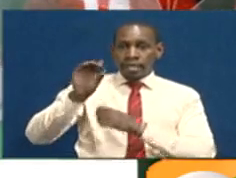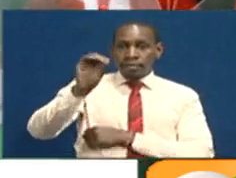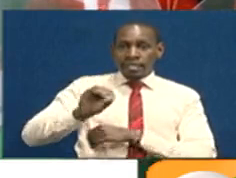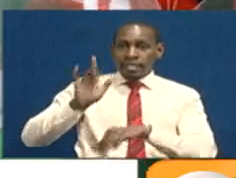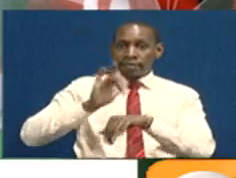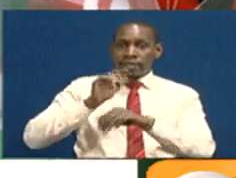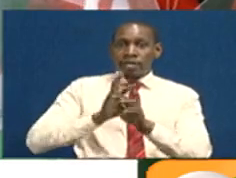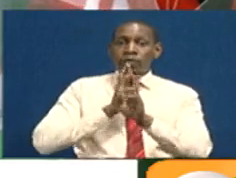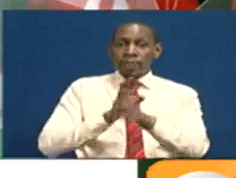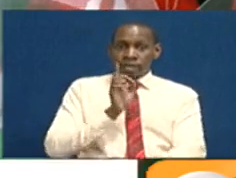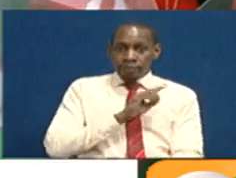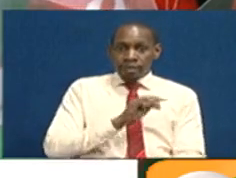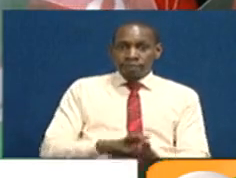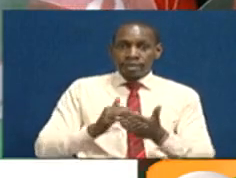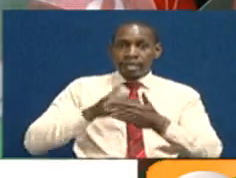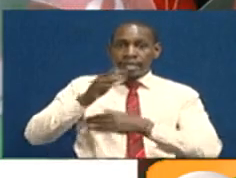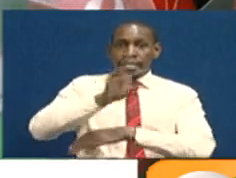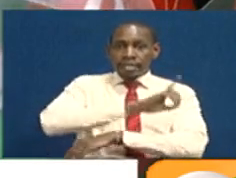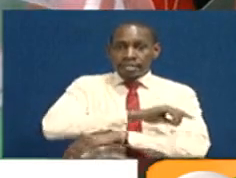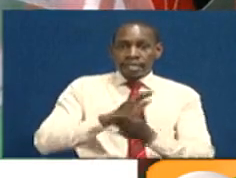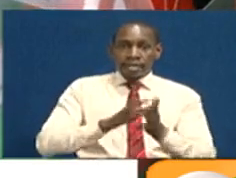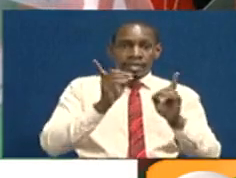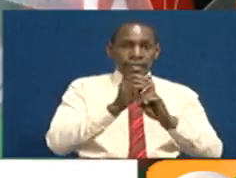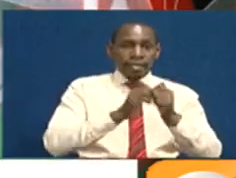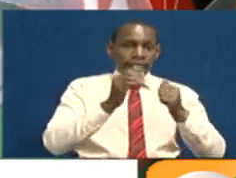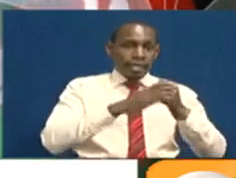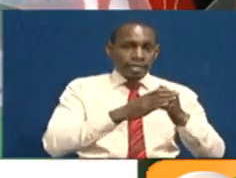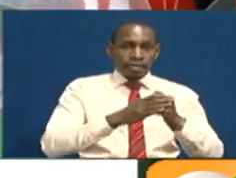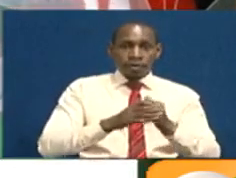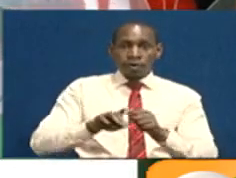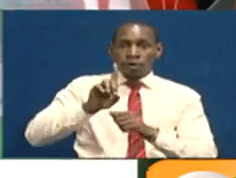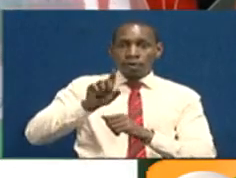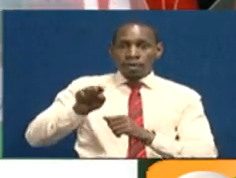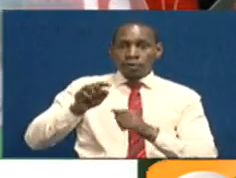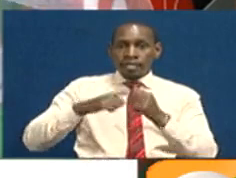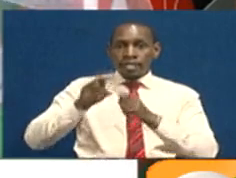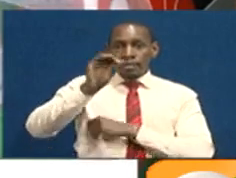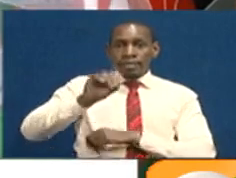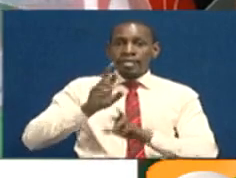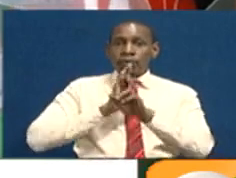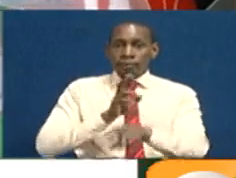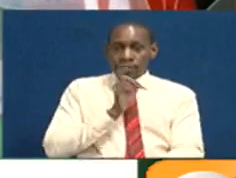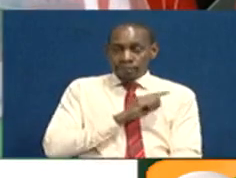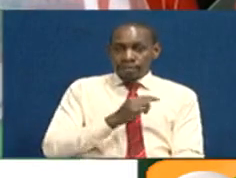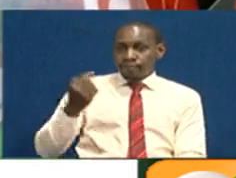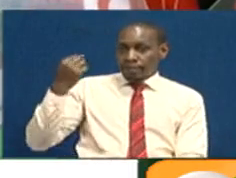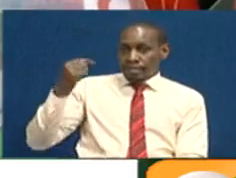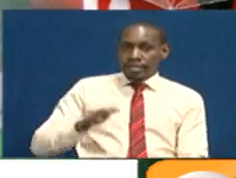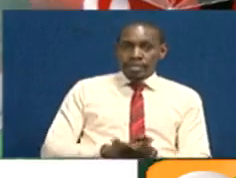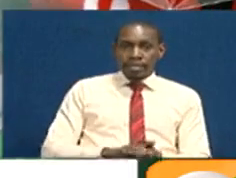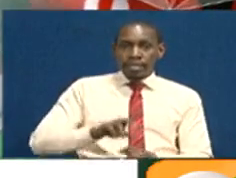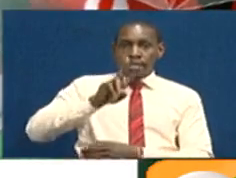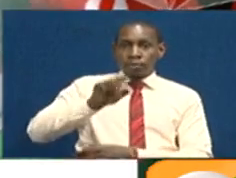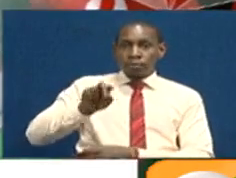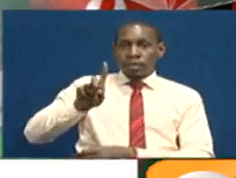ya maambukizi iliandikishwa, siku iliyofuata ya tarehe 19, asilimia 1.6 ikirekodiwa. Hapo jana